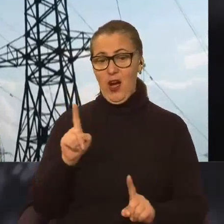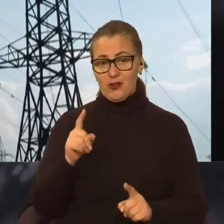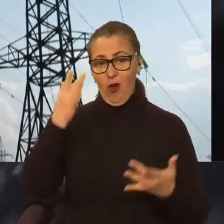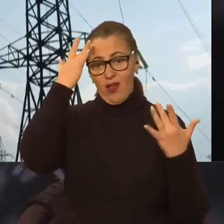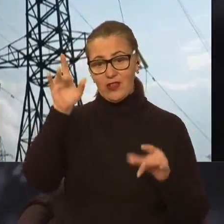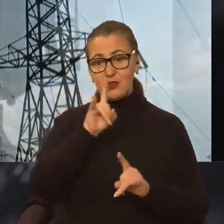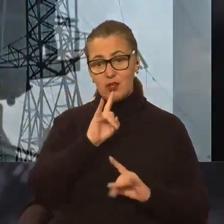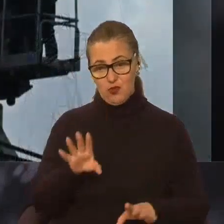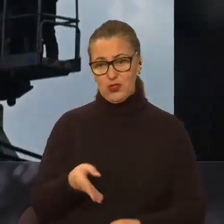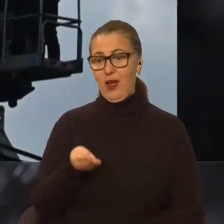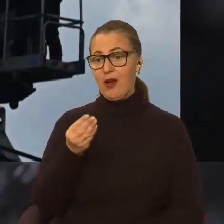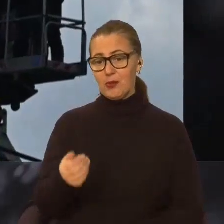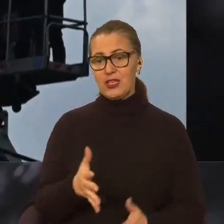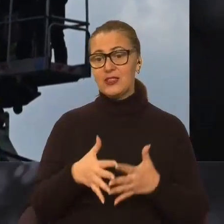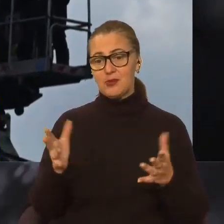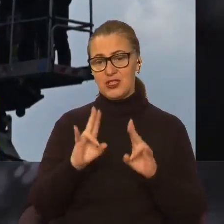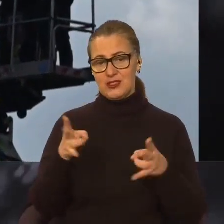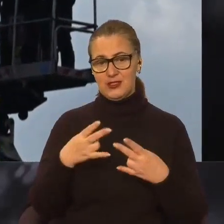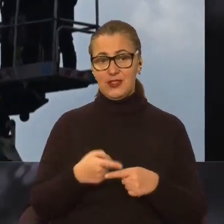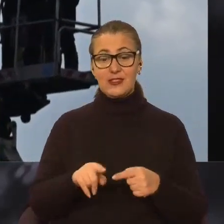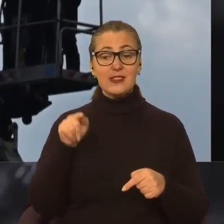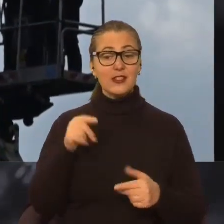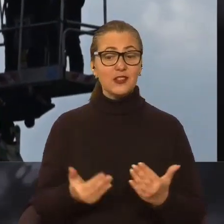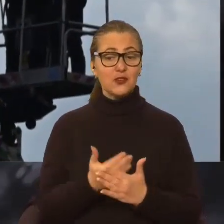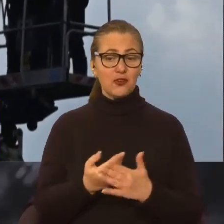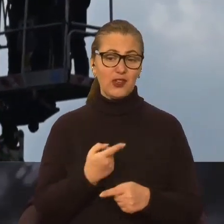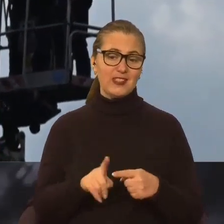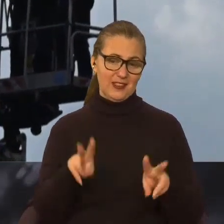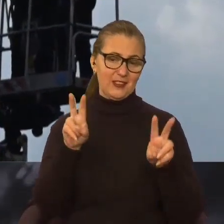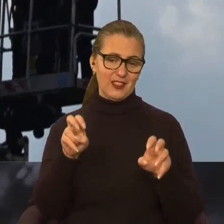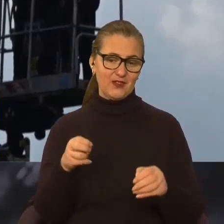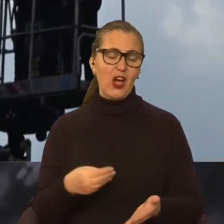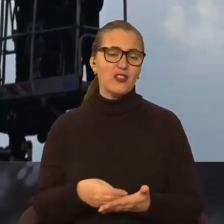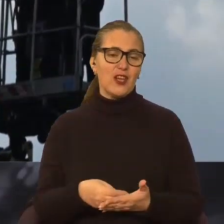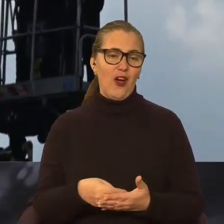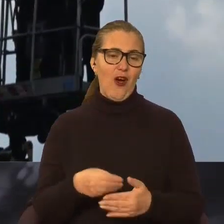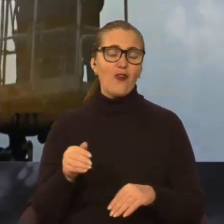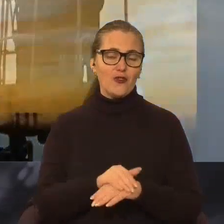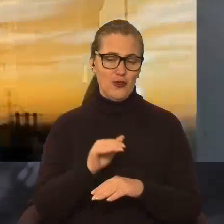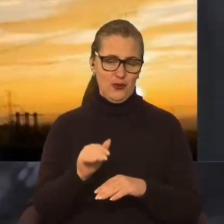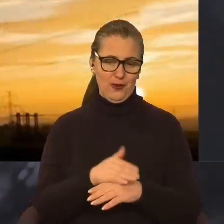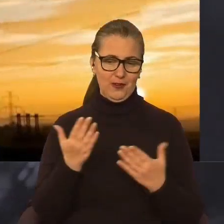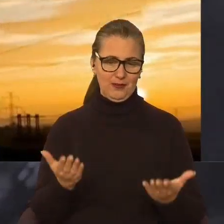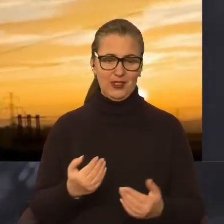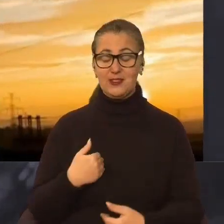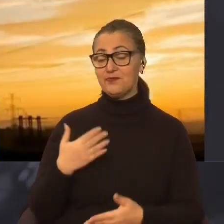І ми Не доведеться платити це ті новини які ми називаємо добрими новинами Ми не живемо сьогодні